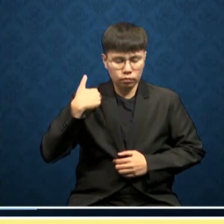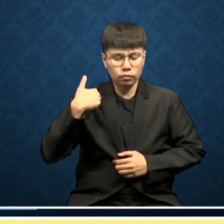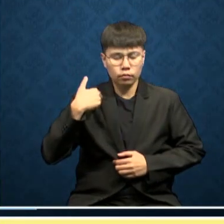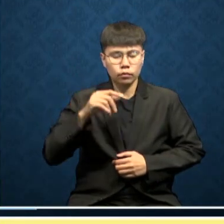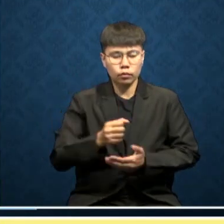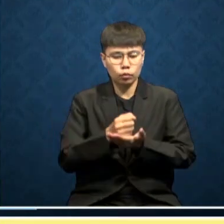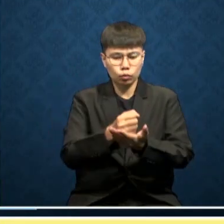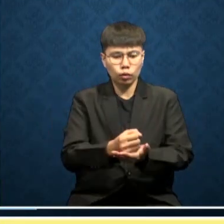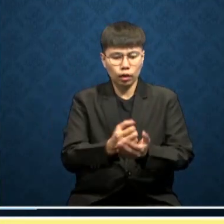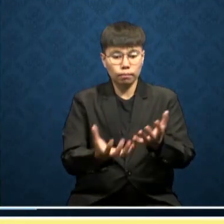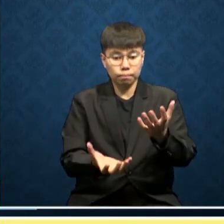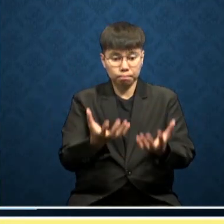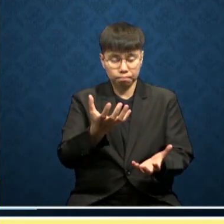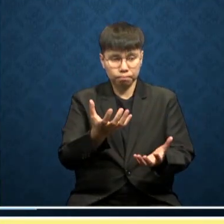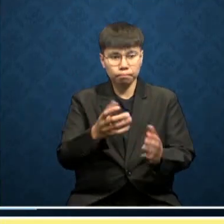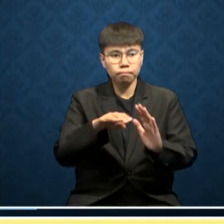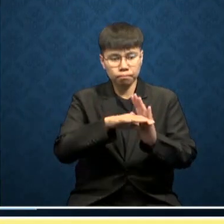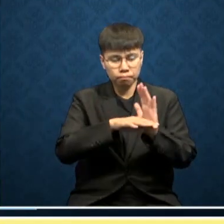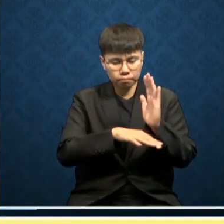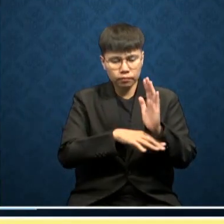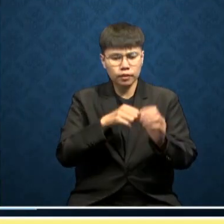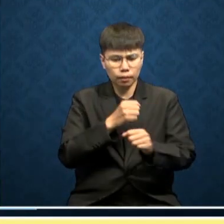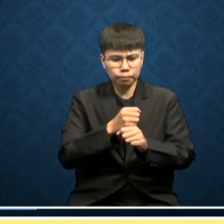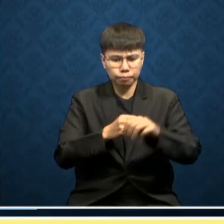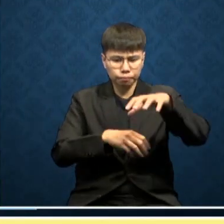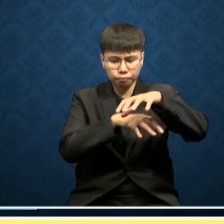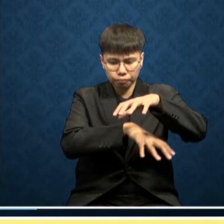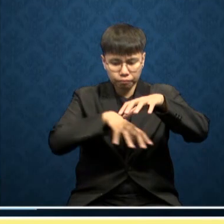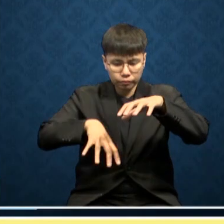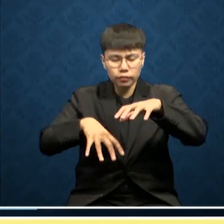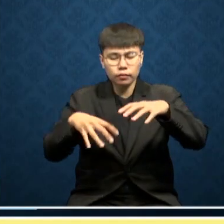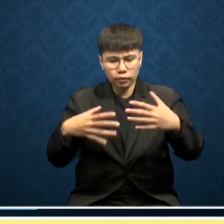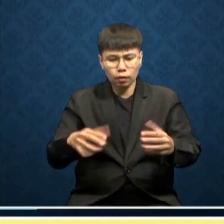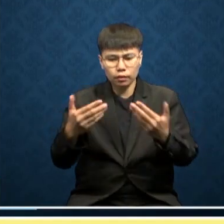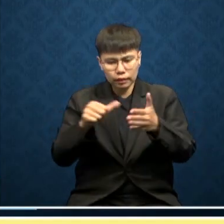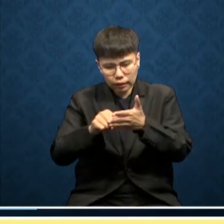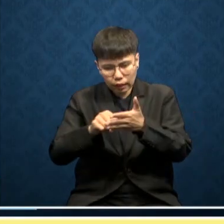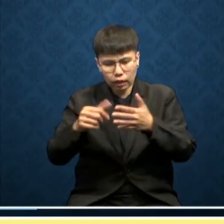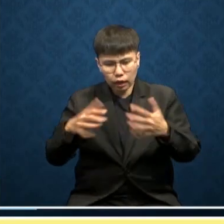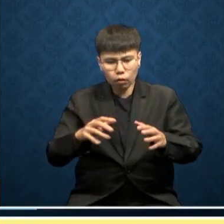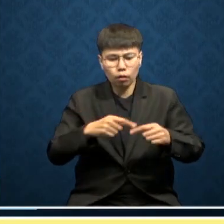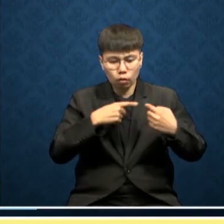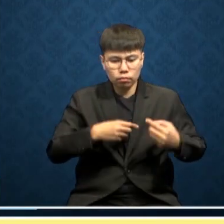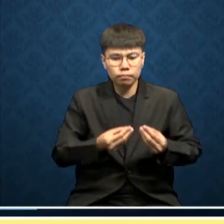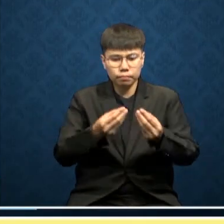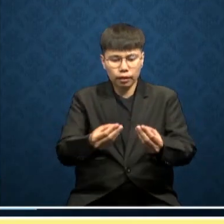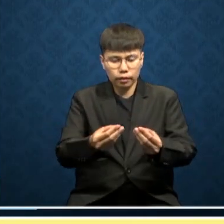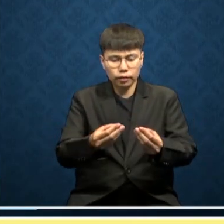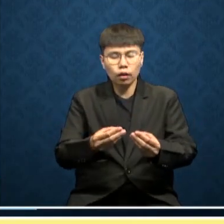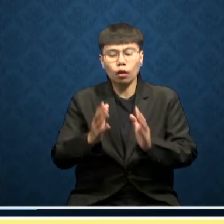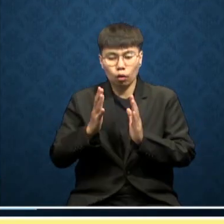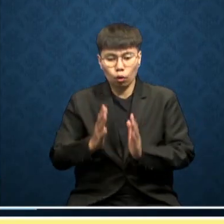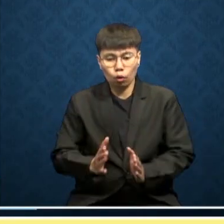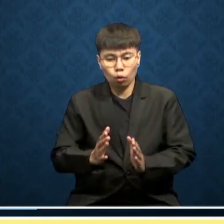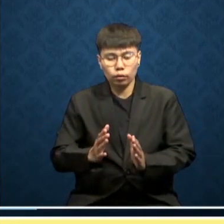กระบวนการยุติธรรมโดยการปรับโครงสร้างการทำงานสร้างขวัญกำลังใจนะครับให้ใต้ผู้บัญชาเพื่อได้รับ